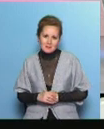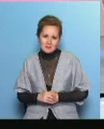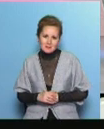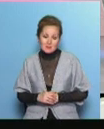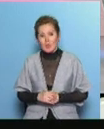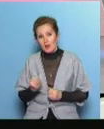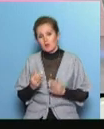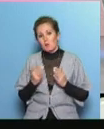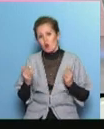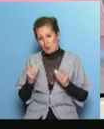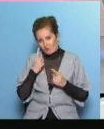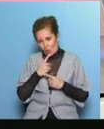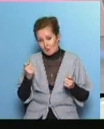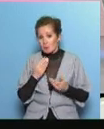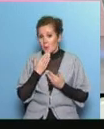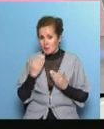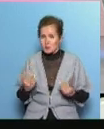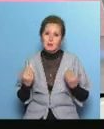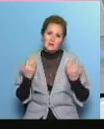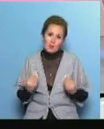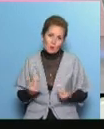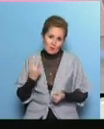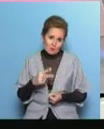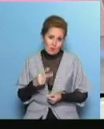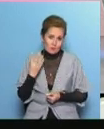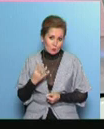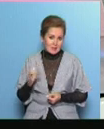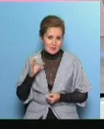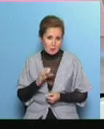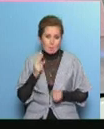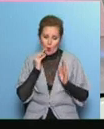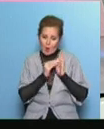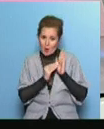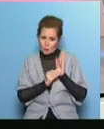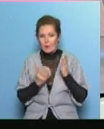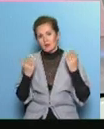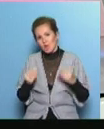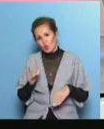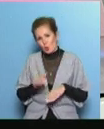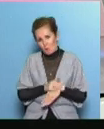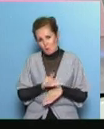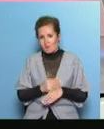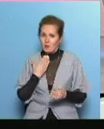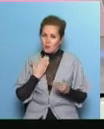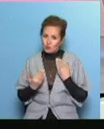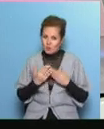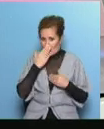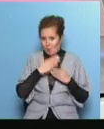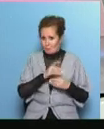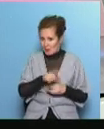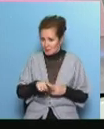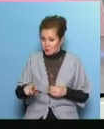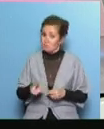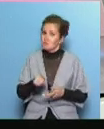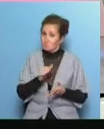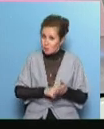И небольшая информация напоследок. Сегодня, 24 сентября, по календарю день доброго отношения к близким. Чем не повод